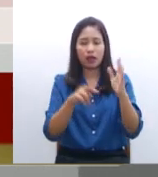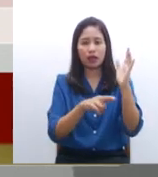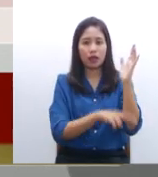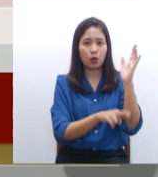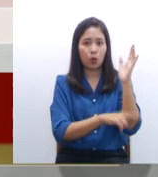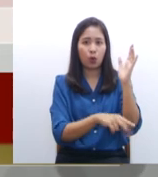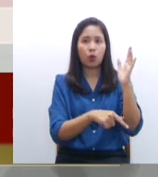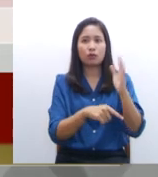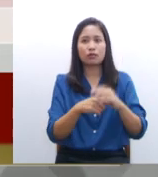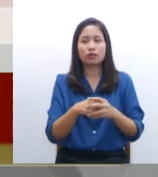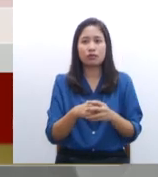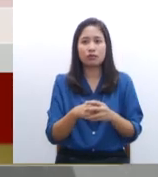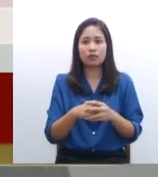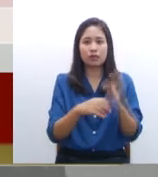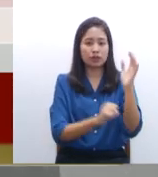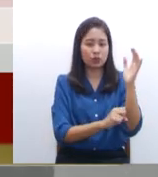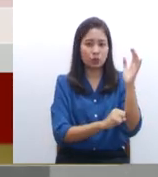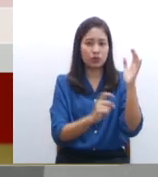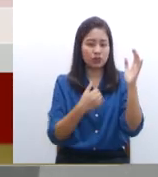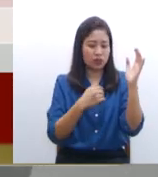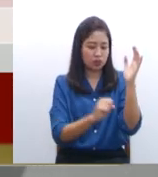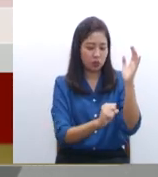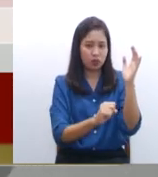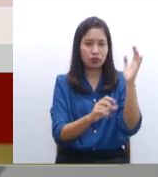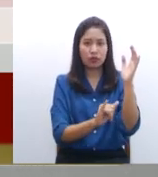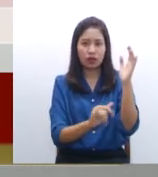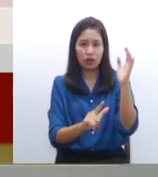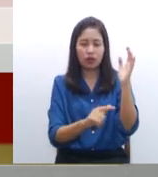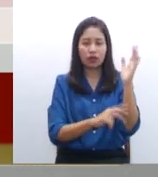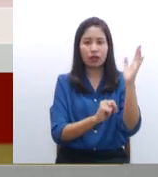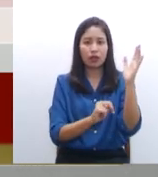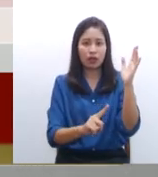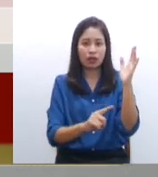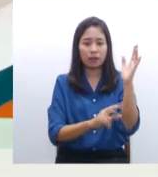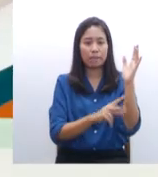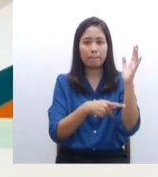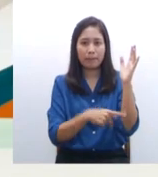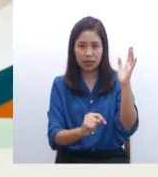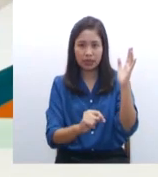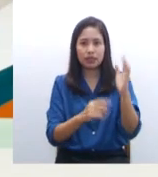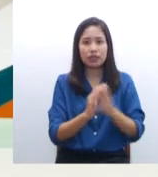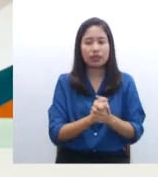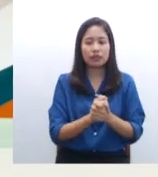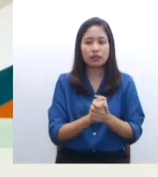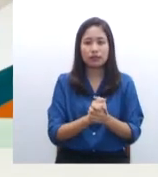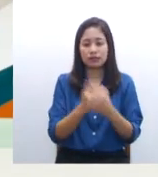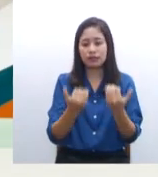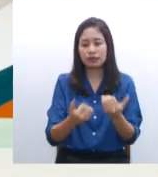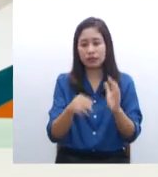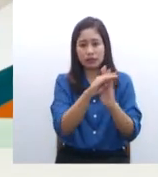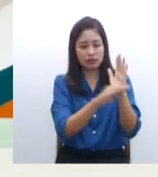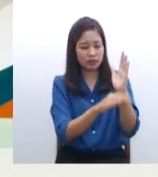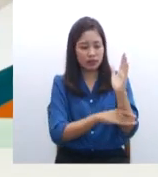ตูลประกอบไปด้วยสตูลยะลานราธิวาสและปัตตานีสำหรับกำหนดการรับสมั